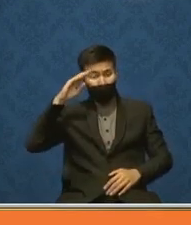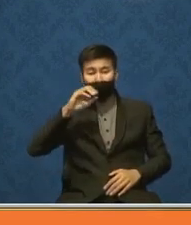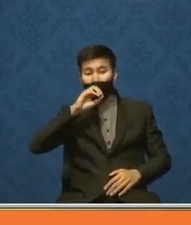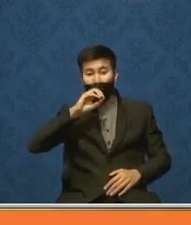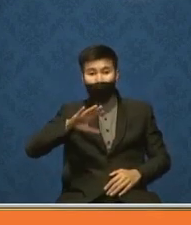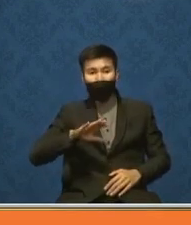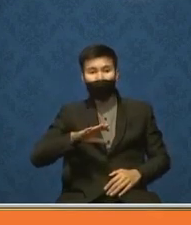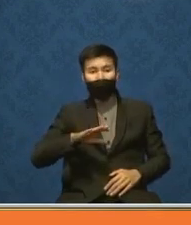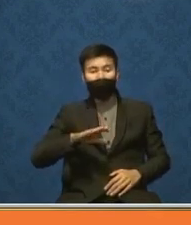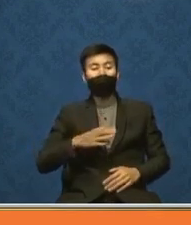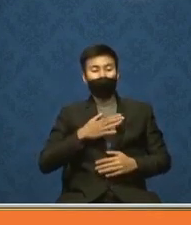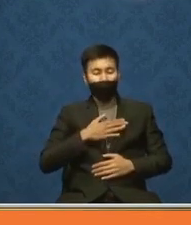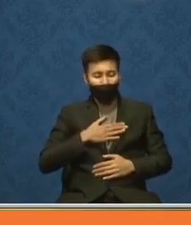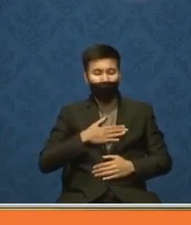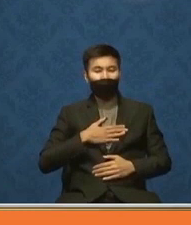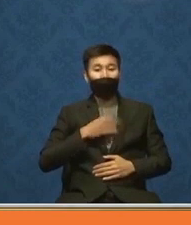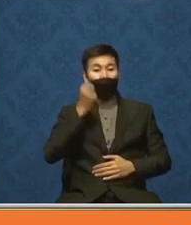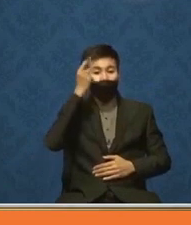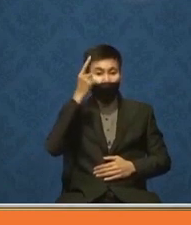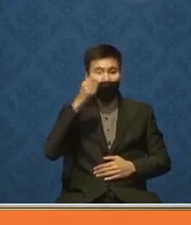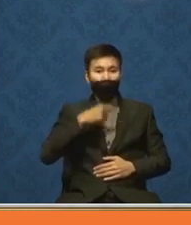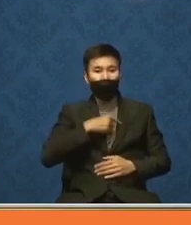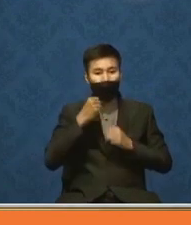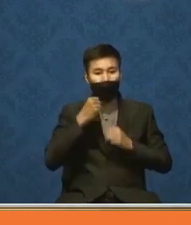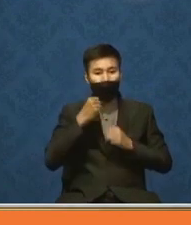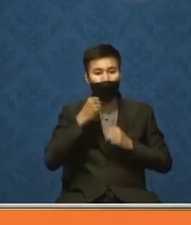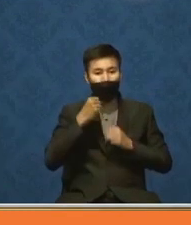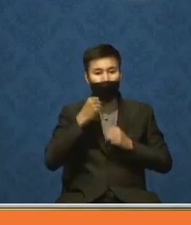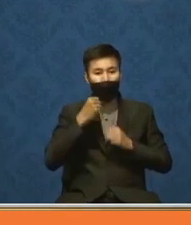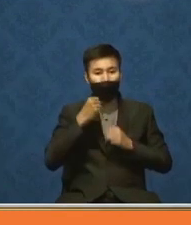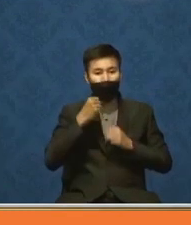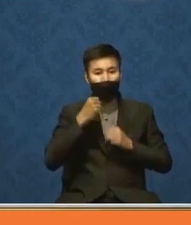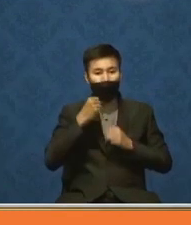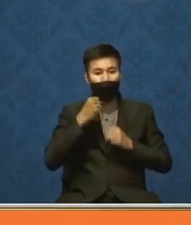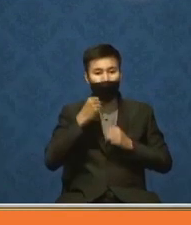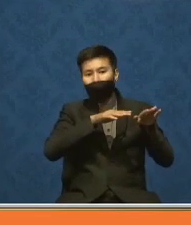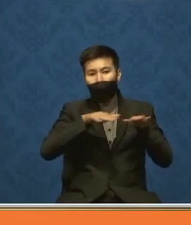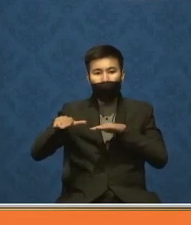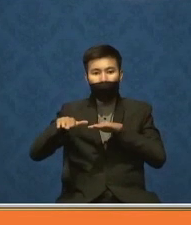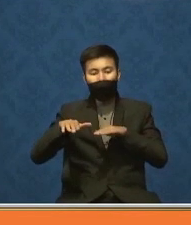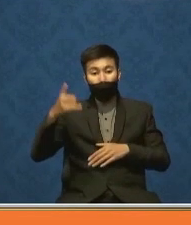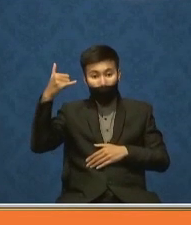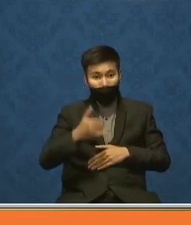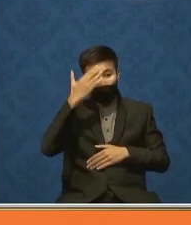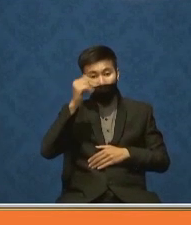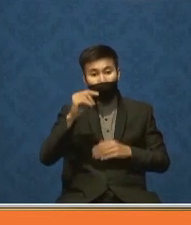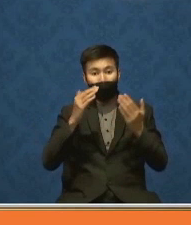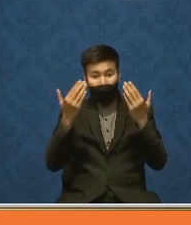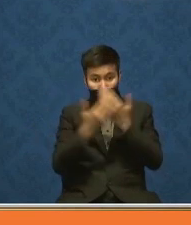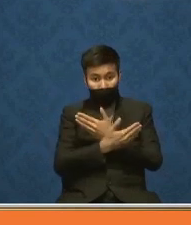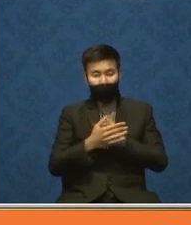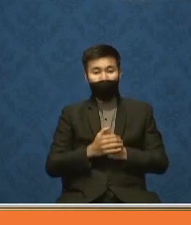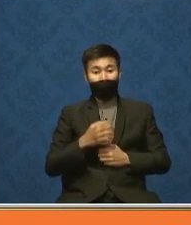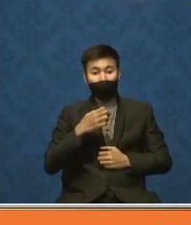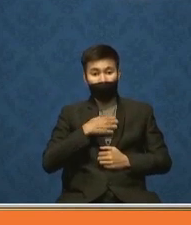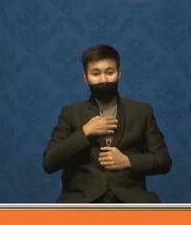วกเรายิ่งมั่นใจครับและพรรคก้าวไกลพร้อมครับและมาเพื่อเปลี่ยนแน่นอนครับตอนนี้ที่ประเทศไทยต้องการเนี่ยคือผู้นำอ